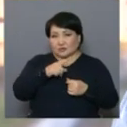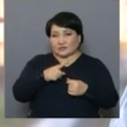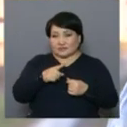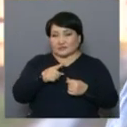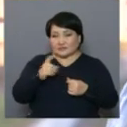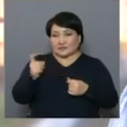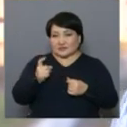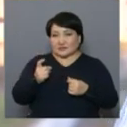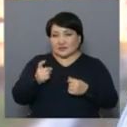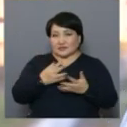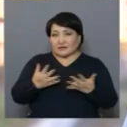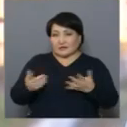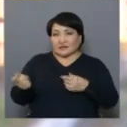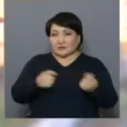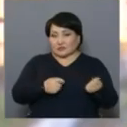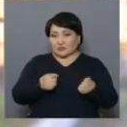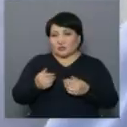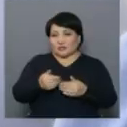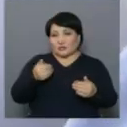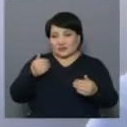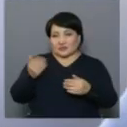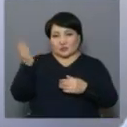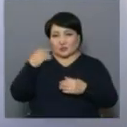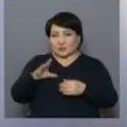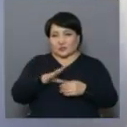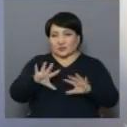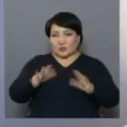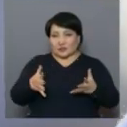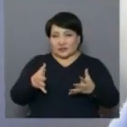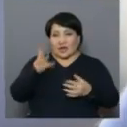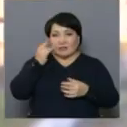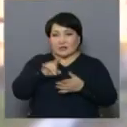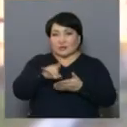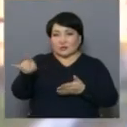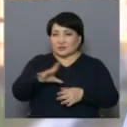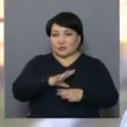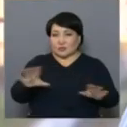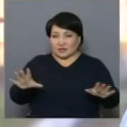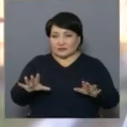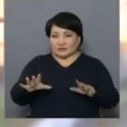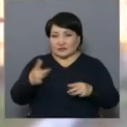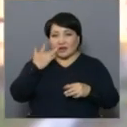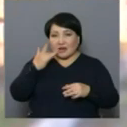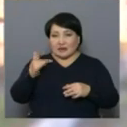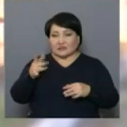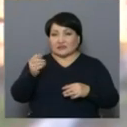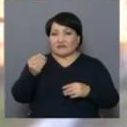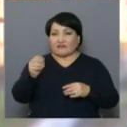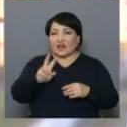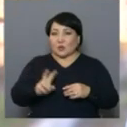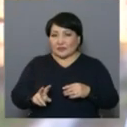Бұрын соңды бұндай оқиға болмаған Алматы әуежайында. Валюта, ақш валютасы, көптеген елдердің